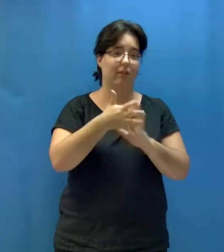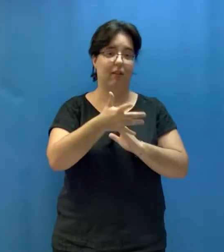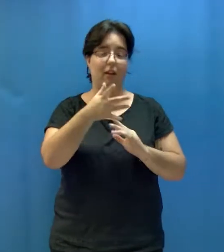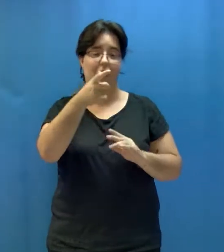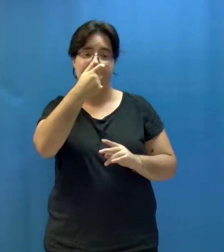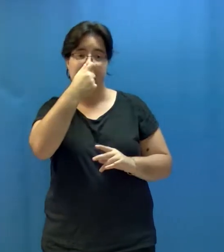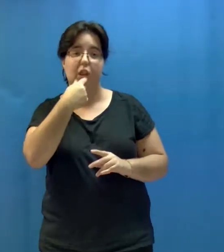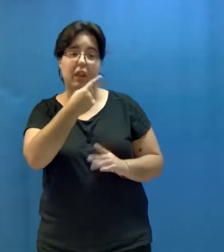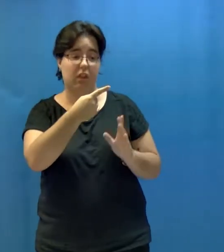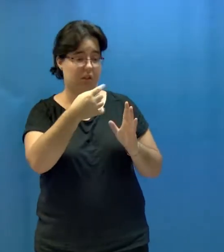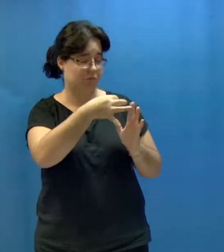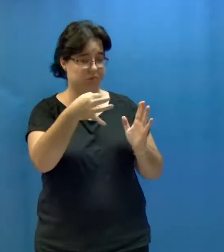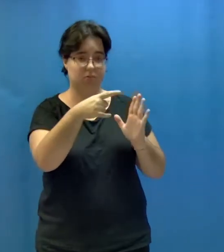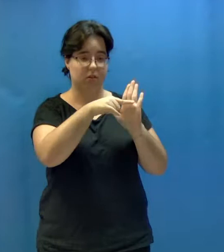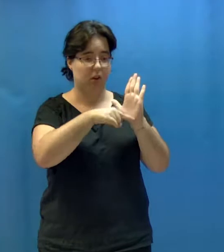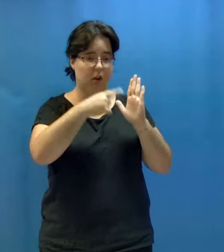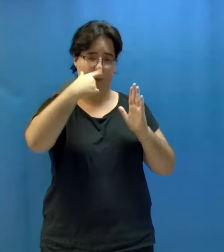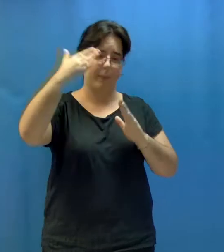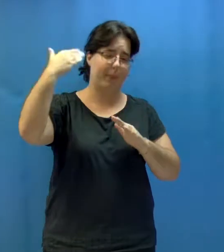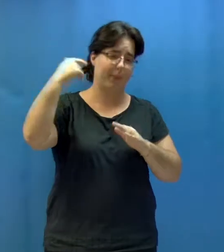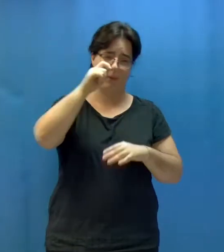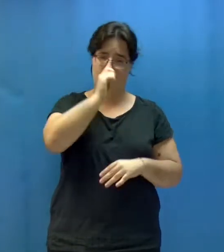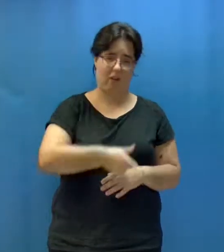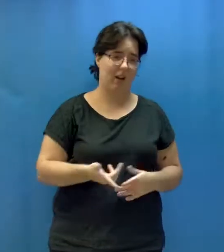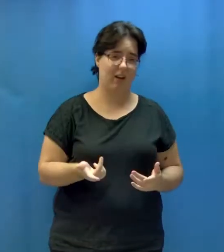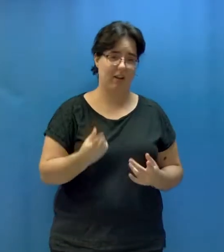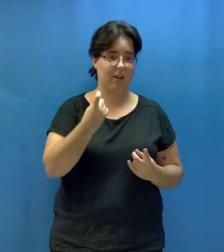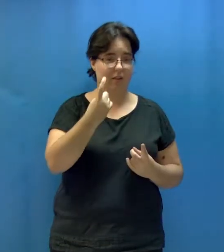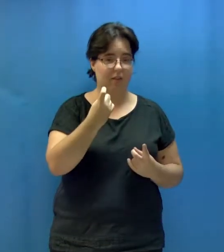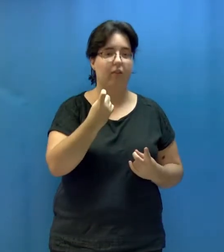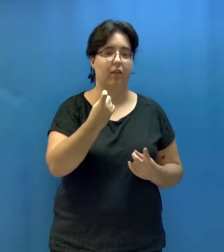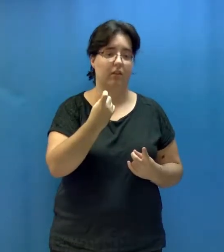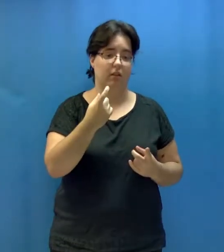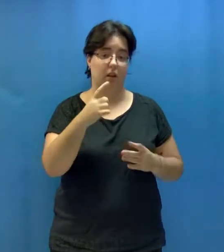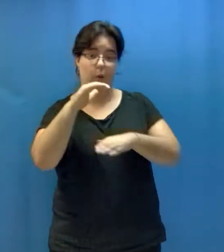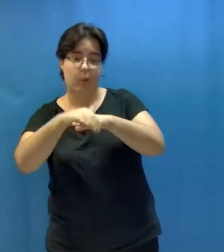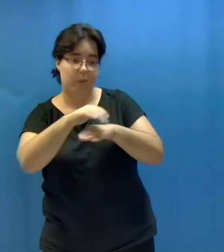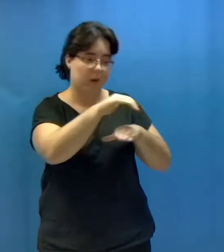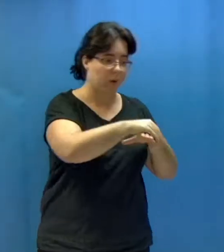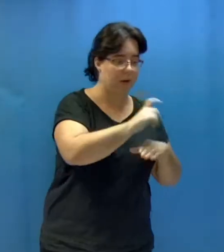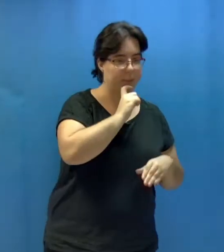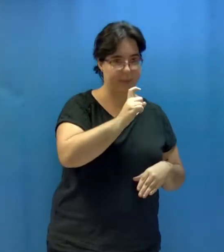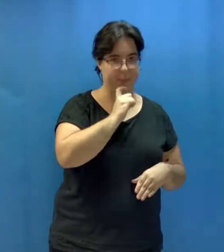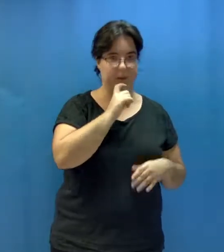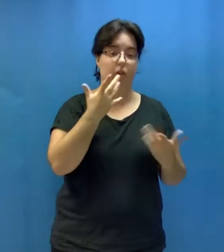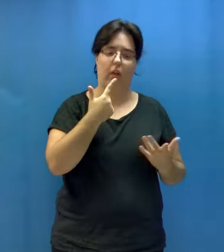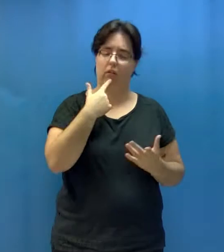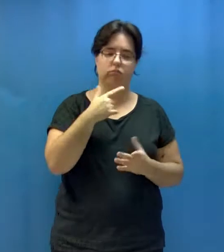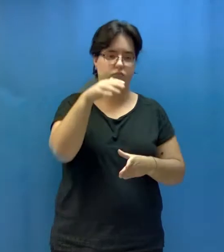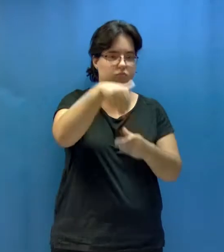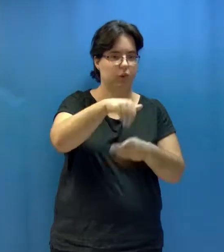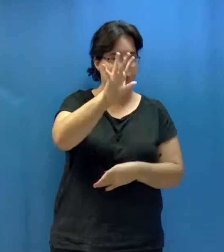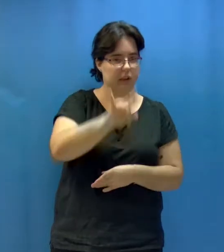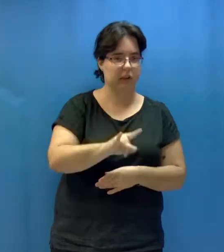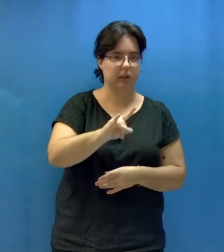totalment obsoleta i aquesta doble obligació era difícil per les dues parts. En definitiva, votem sí per actualitzar